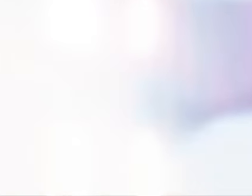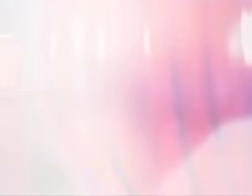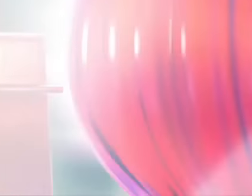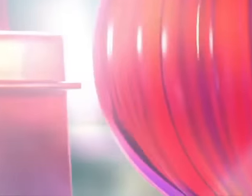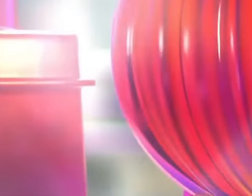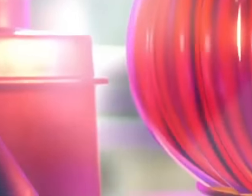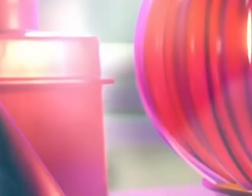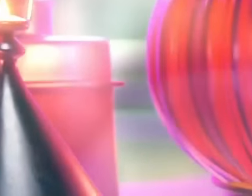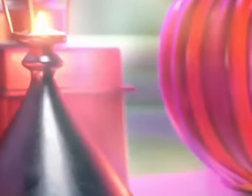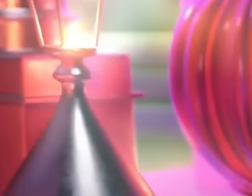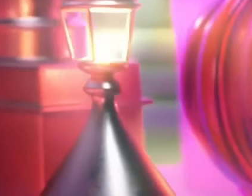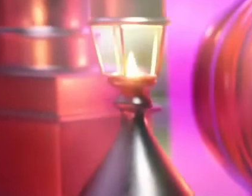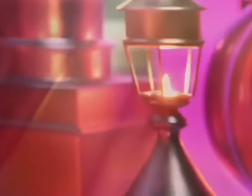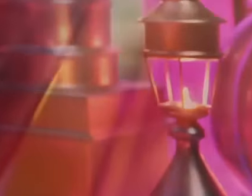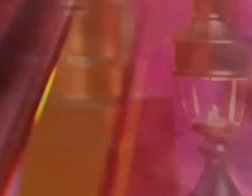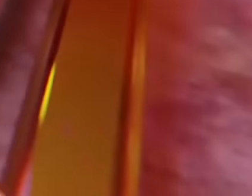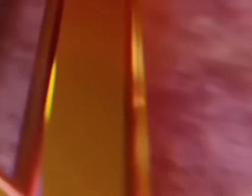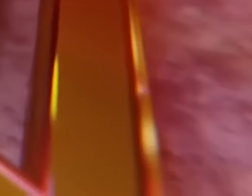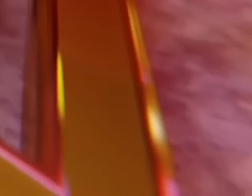hujjatai